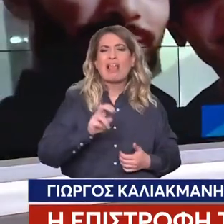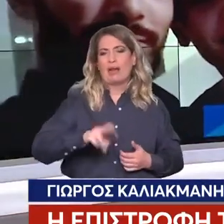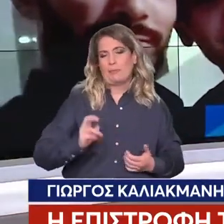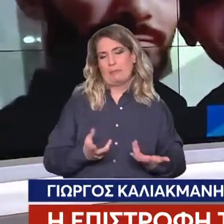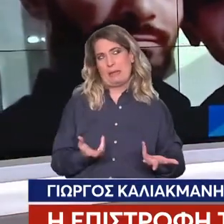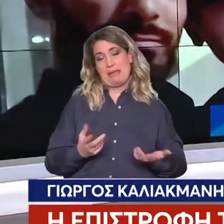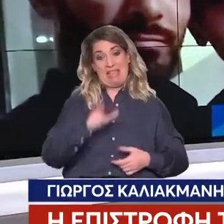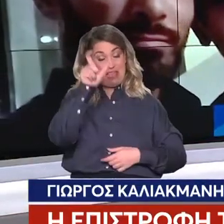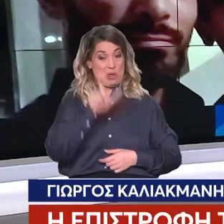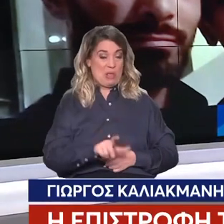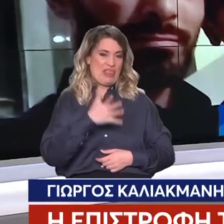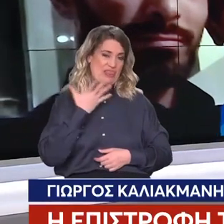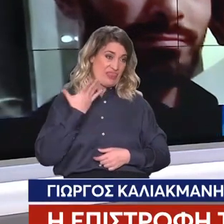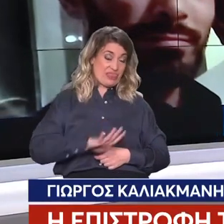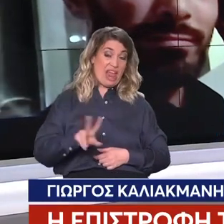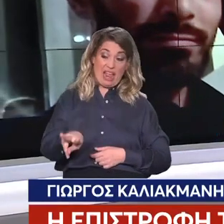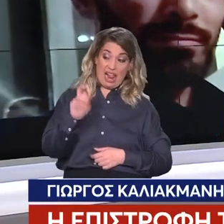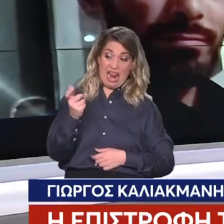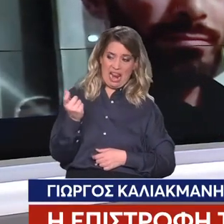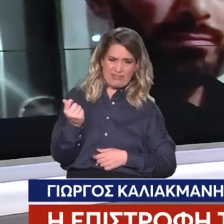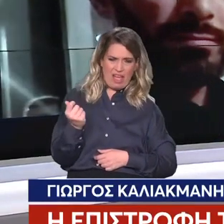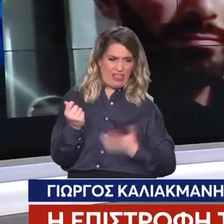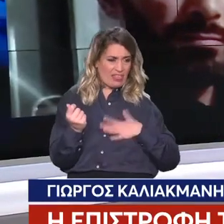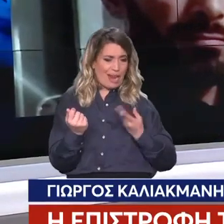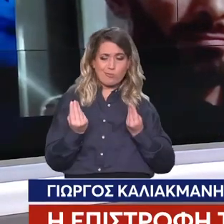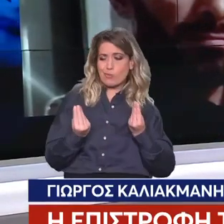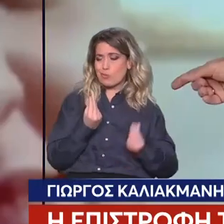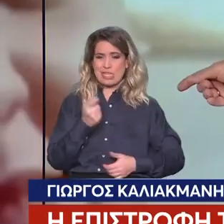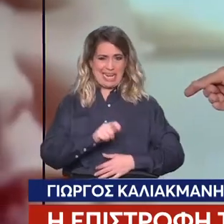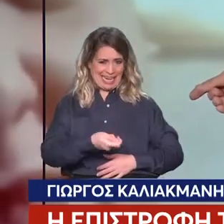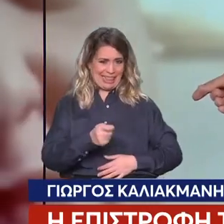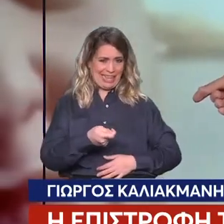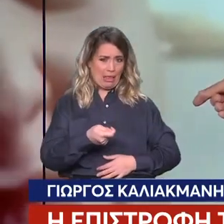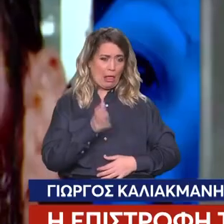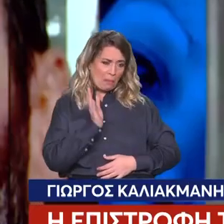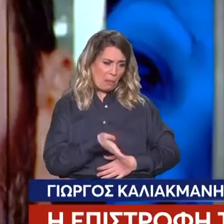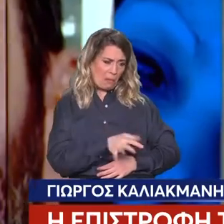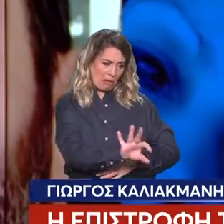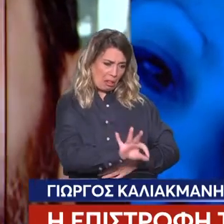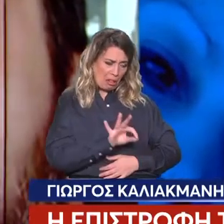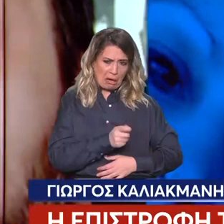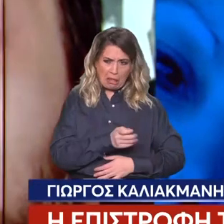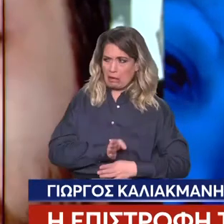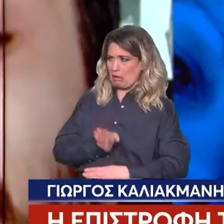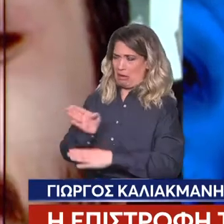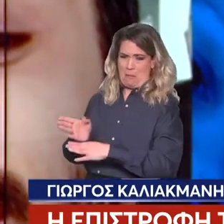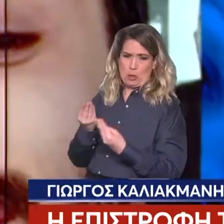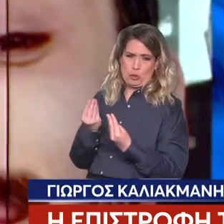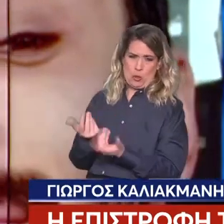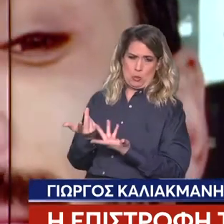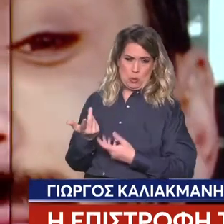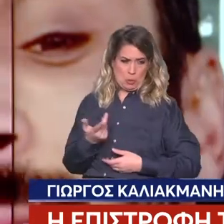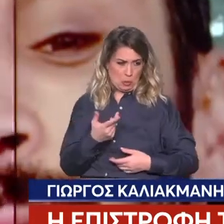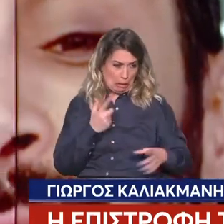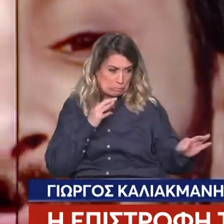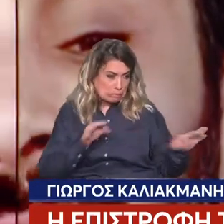αποσπάσει τα κλειδιά από το πατρικό της σπίτι. Εδώ σκηνοθέτησε. Δεν θα στείλει όλη αυτή την ιστορία. Εδώ σκηνοθέτησε τόσα πράγματα.